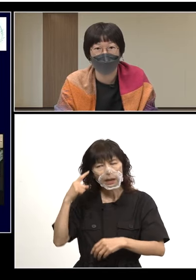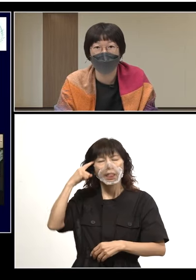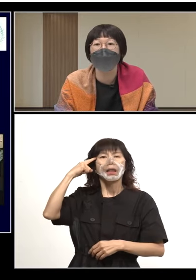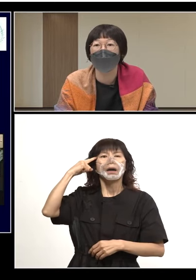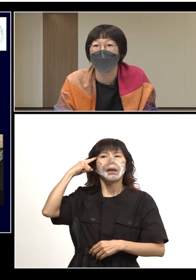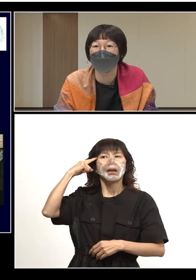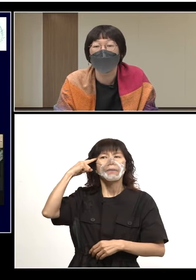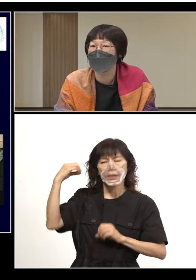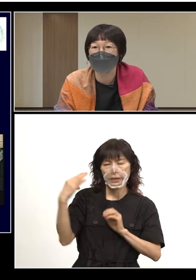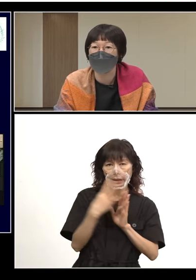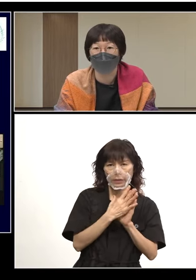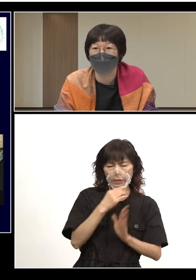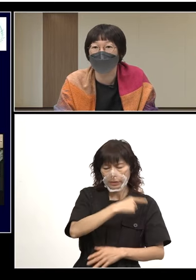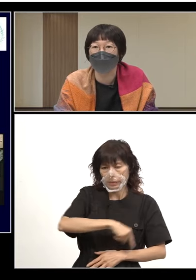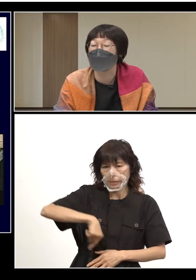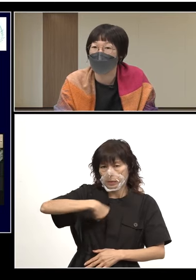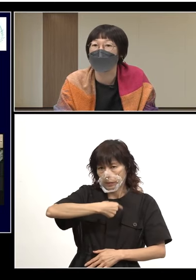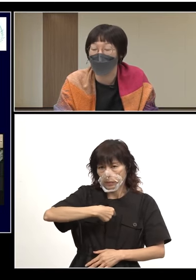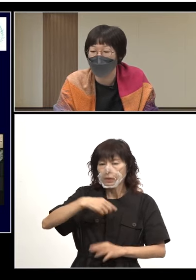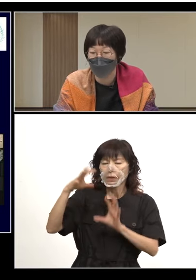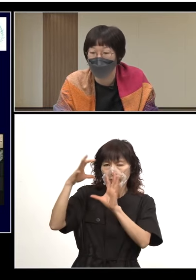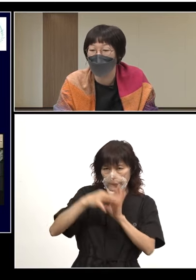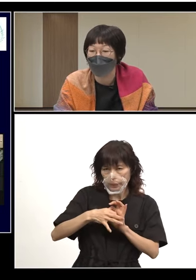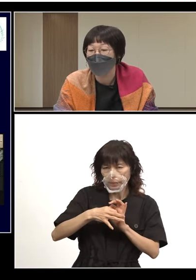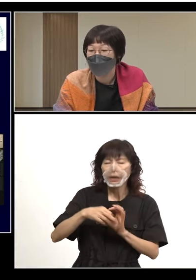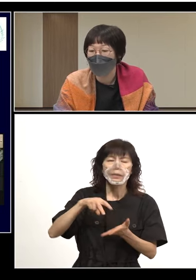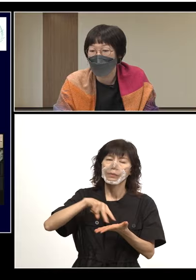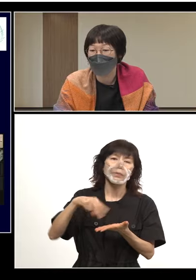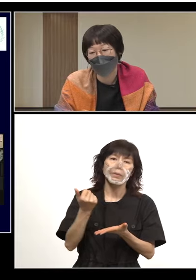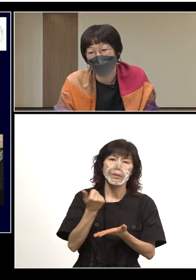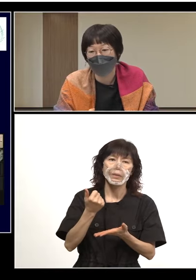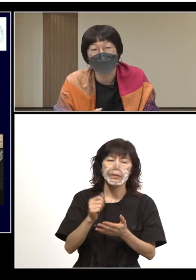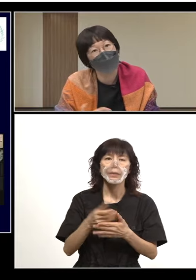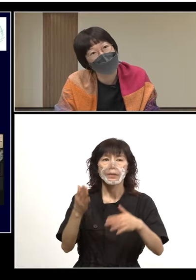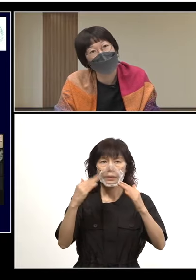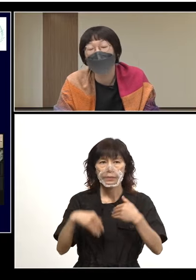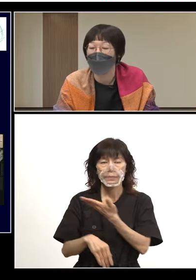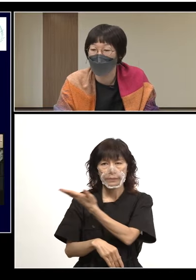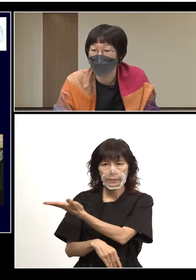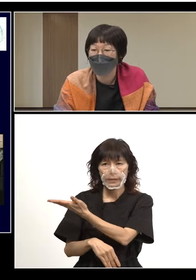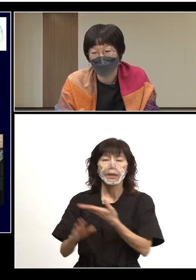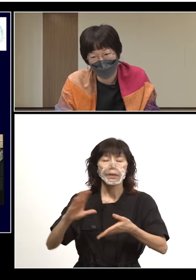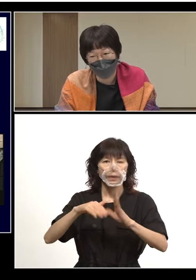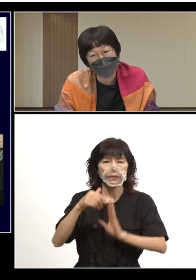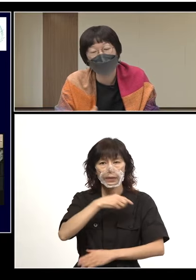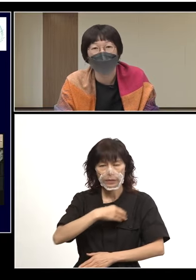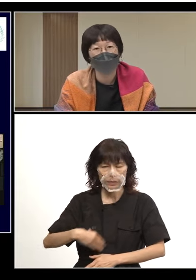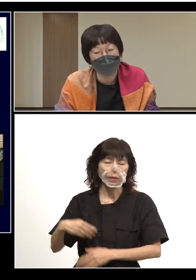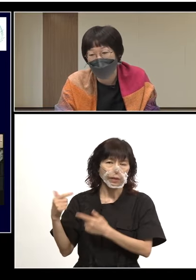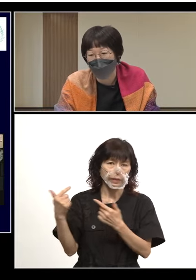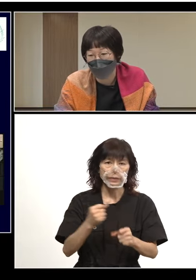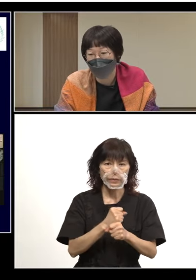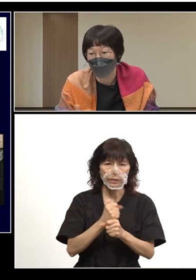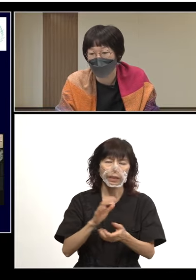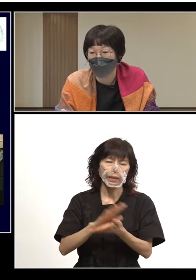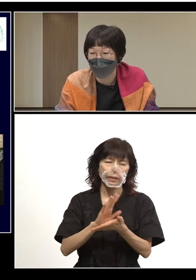能係更加影響咗你身體唔同狀況咧。其實你都係可以跳到舞嘅。咁啊，最後而家文化大使咧，我係會繼續做緊啦。我哋嚟緊係第